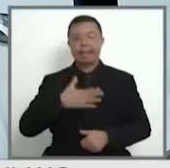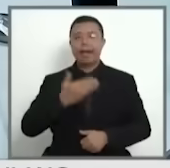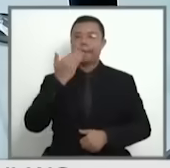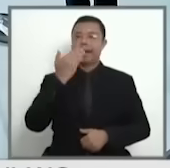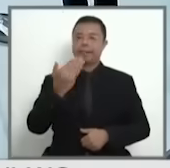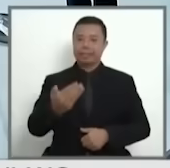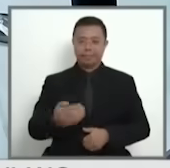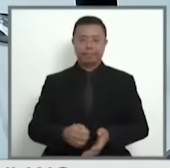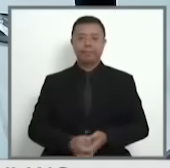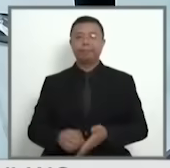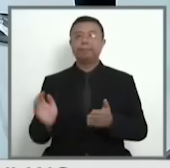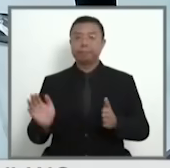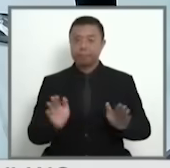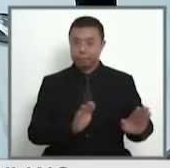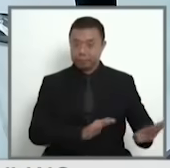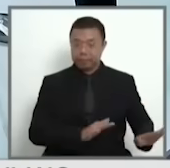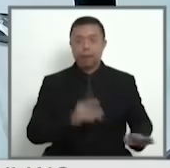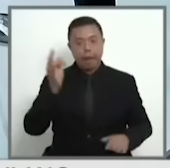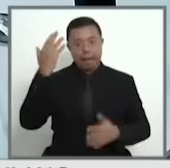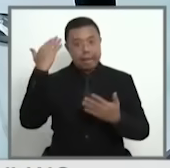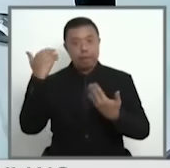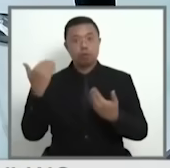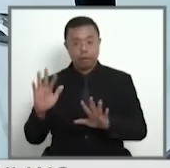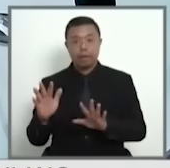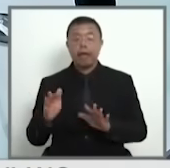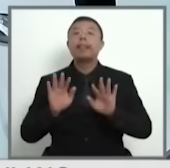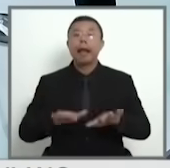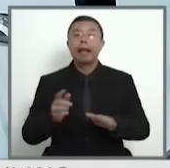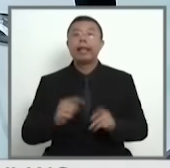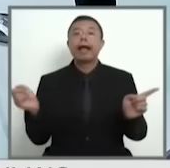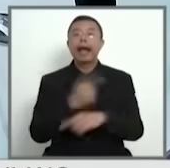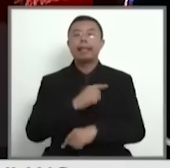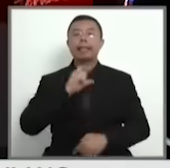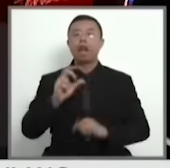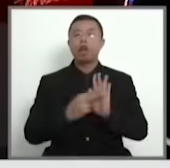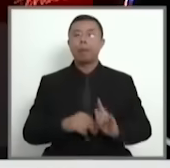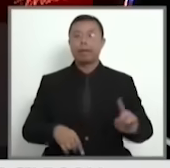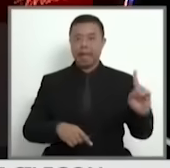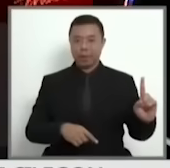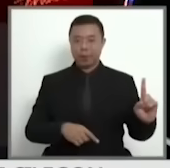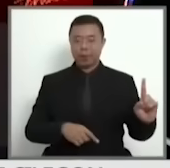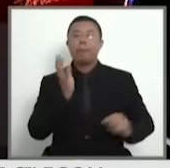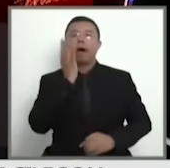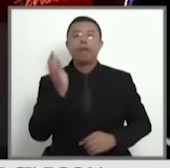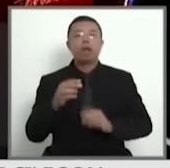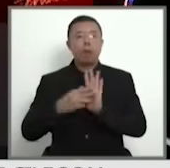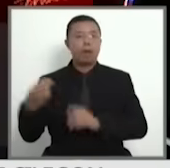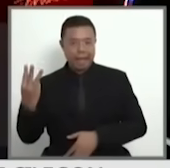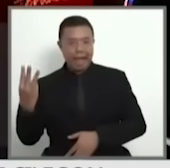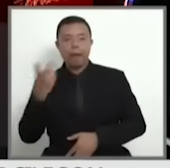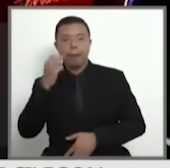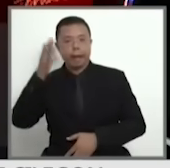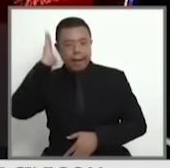waktunya habis Bapak Terima kasih Pak Ganjar mohon tenang hadirin sekalian Sekarang kita ke calon Presiden nomor urut S maksud kami Nomor UT tiga Bapak Ganjar